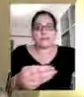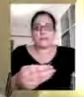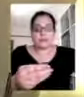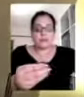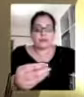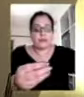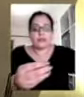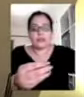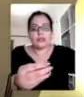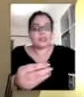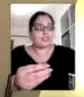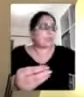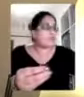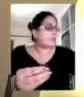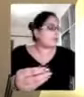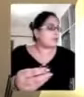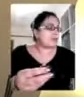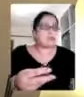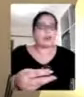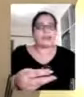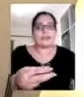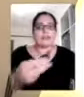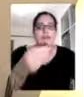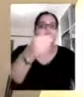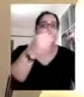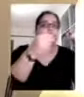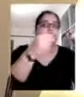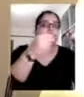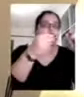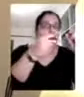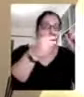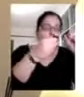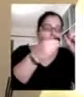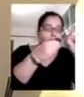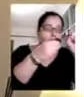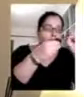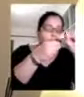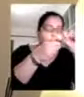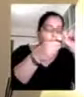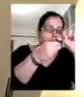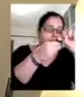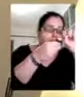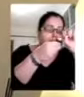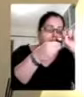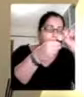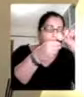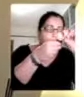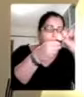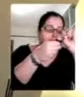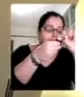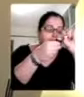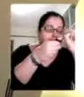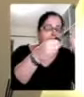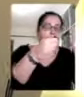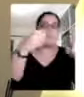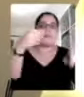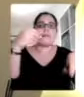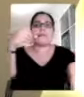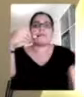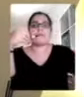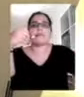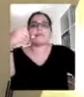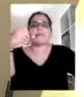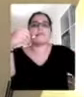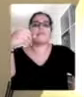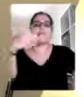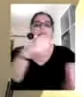hatırlıyorum. Ama sizden de Çakmak konuştum. postu bir şov yapmış Çakmak. o. Çok bir şey yapıyordunuz. Çakmak hususunda merak ediyordunuz. Şimdi